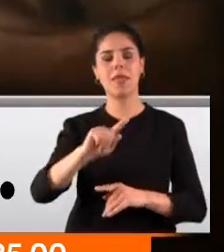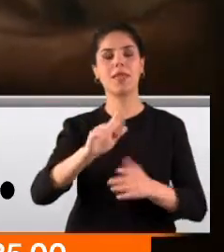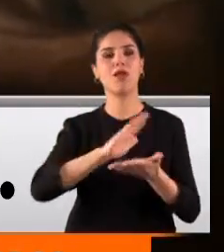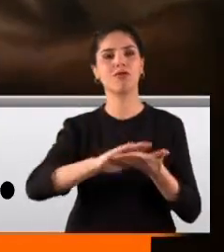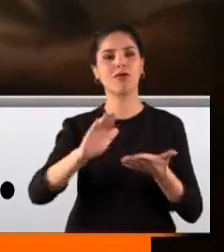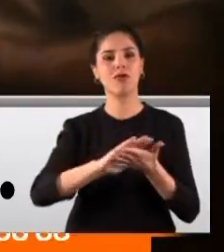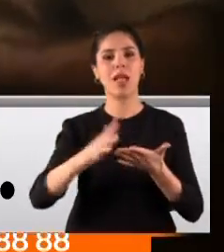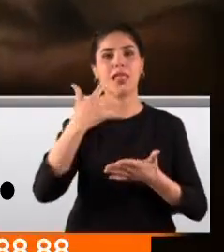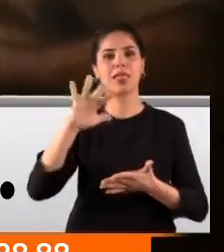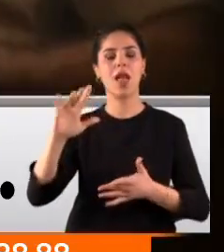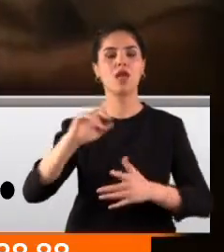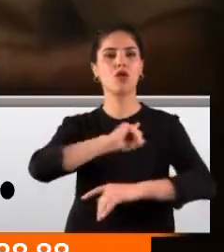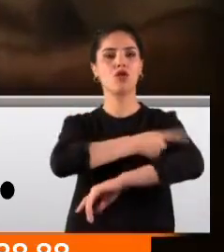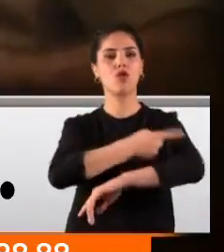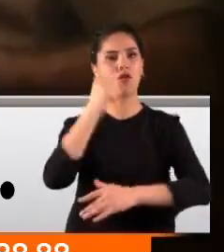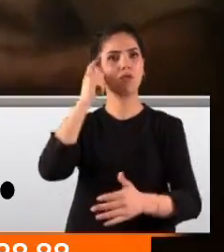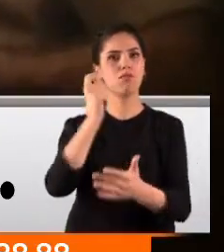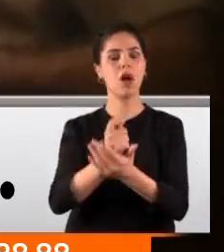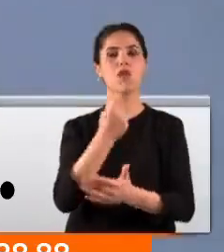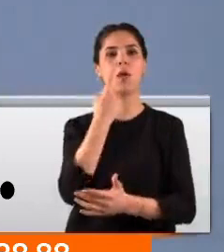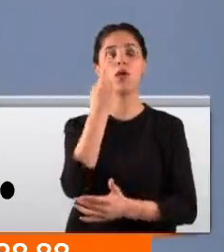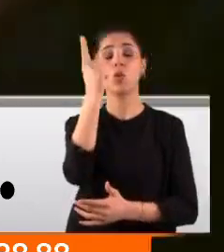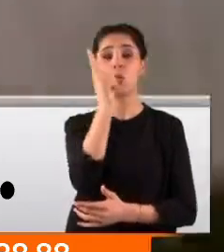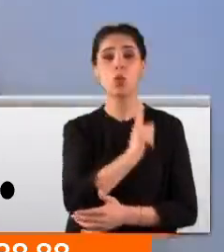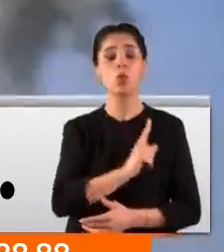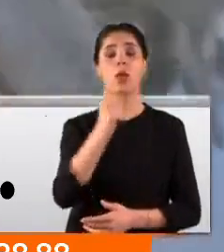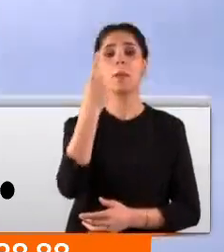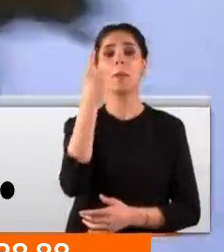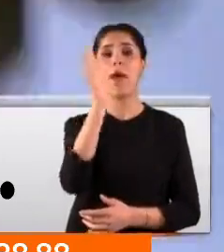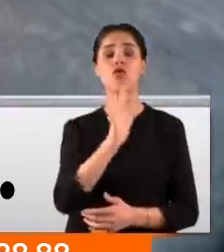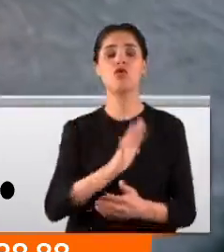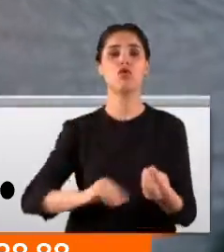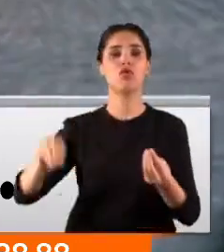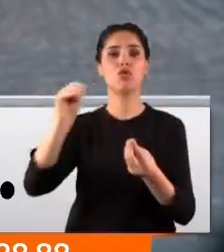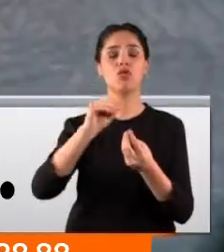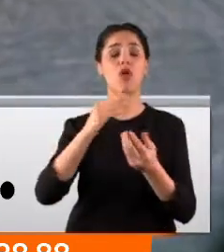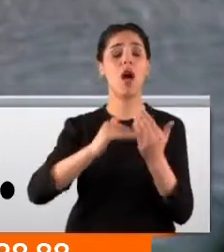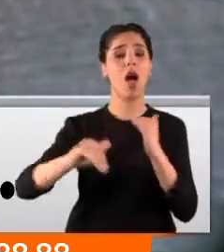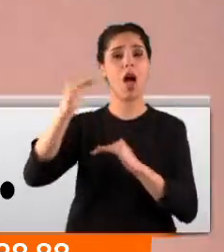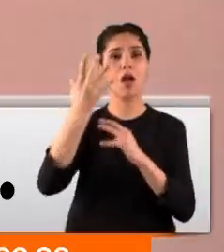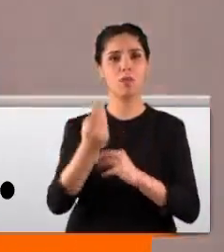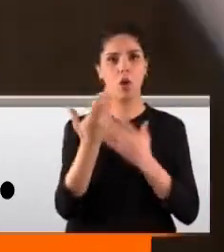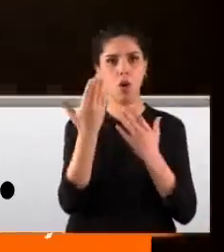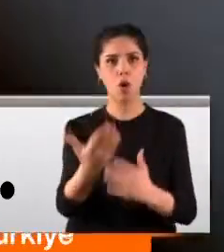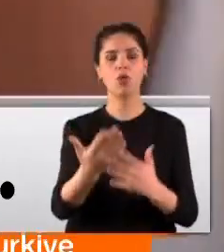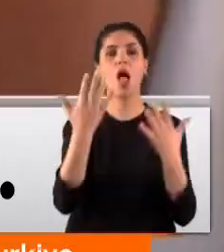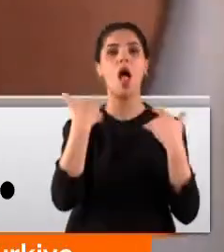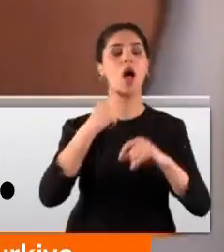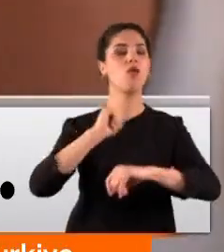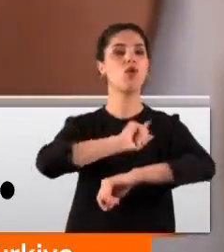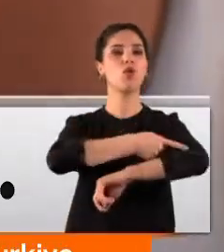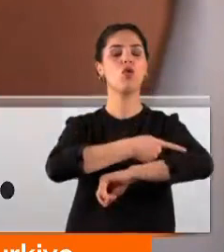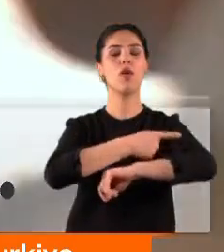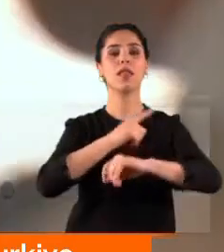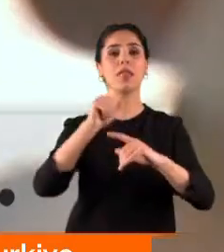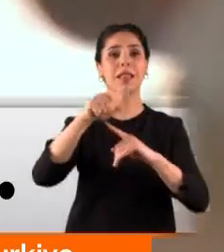deniz kuvvetlerine başvurular %500 arttı. Amerikan yönetimi ise uluslararası platformda hava kuvvetlerinin gücünü kendince